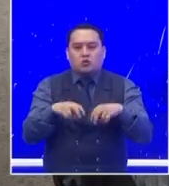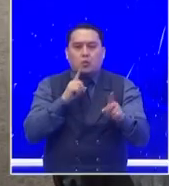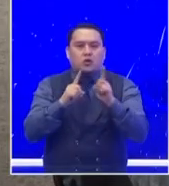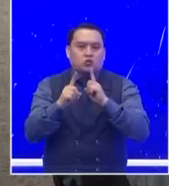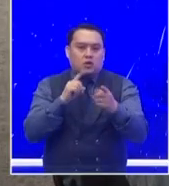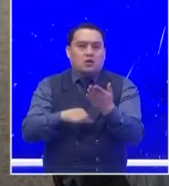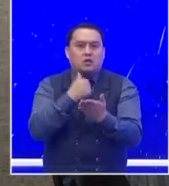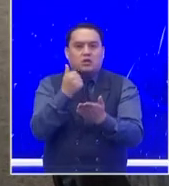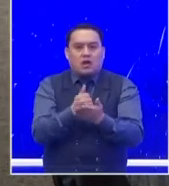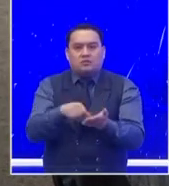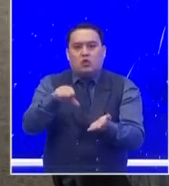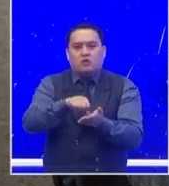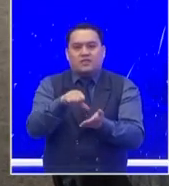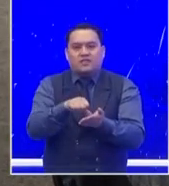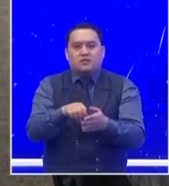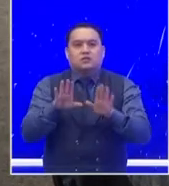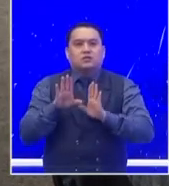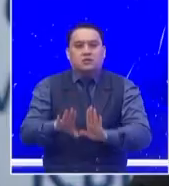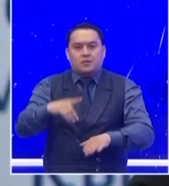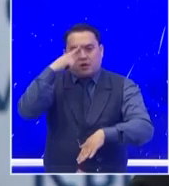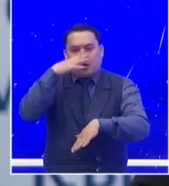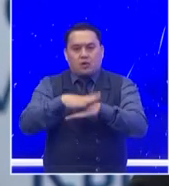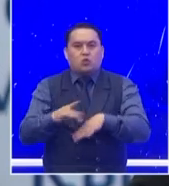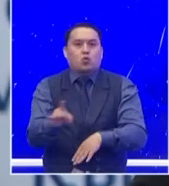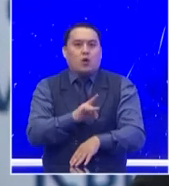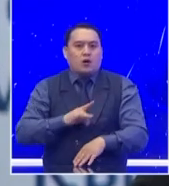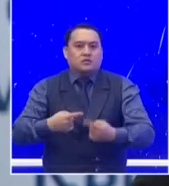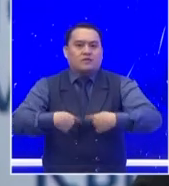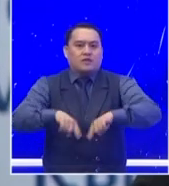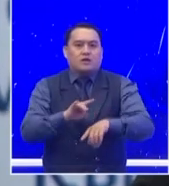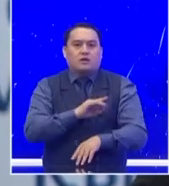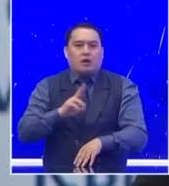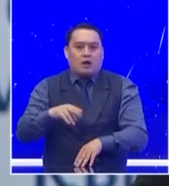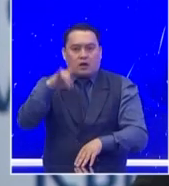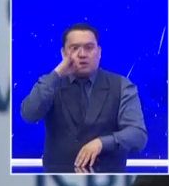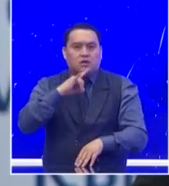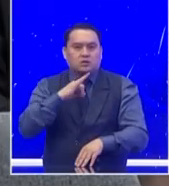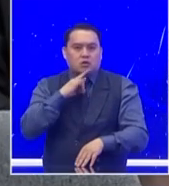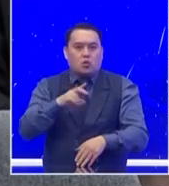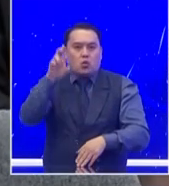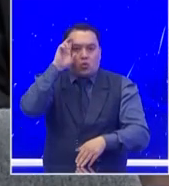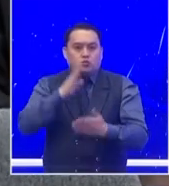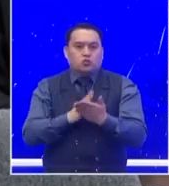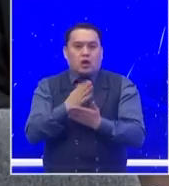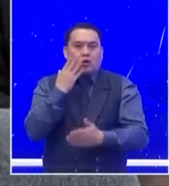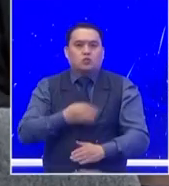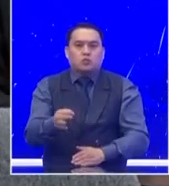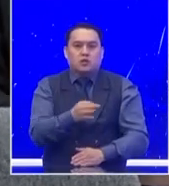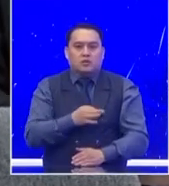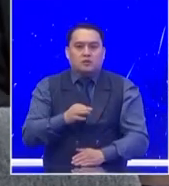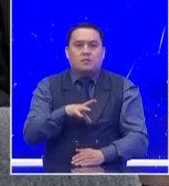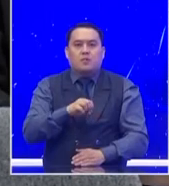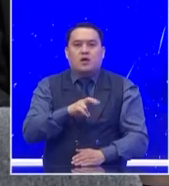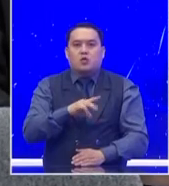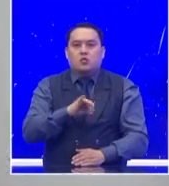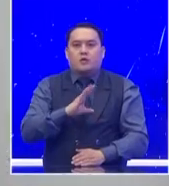брифинга, главным спикером которого выступила заместитель руководителя Департамента агентства Республики Казахстан по делам госслужбы по Алматинской области